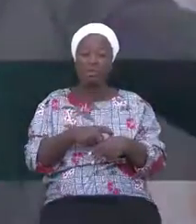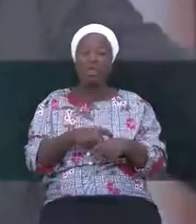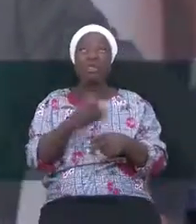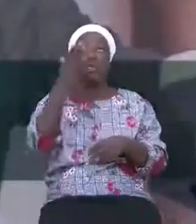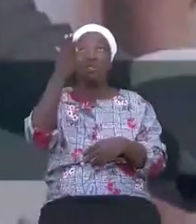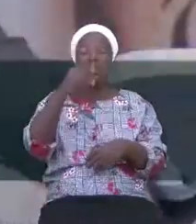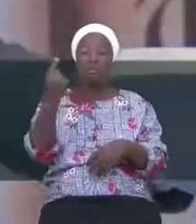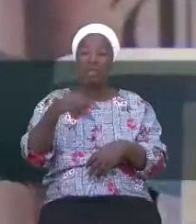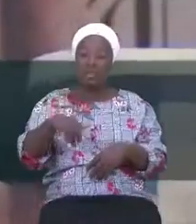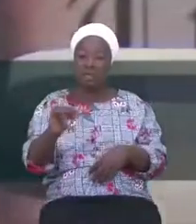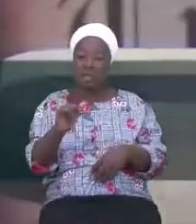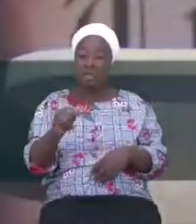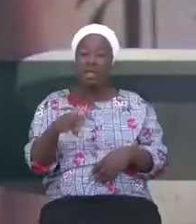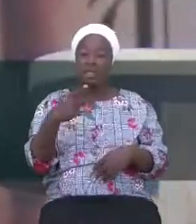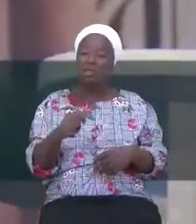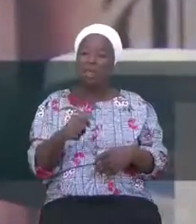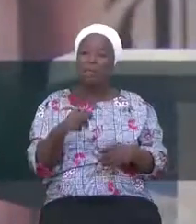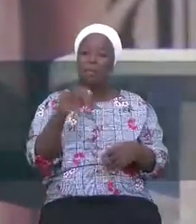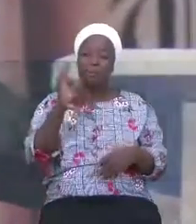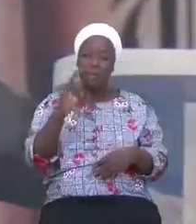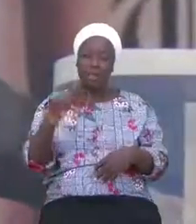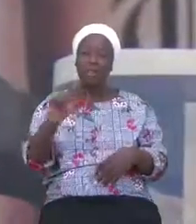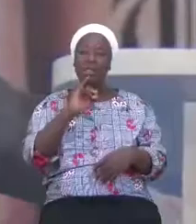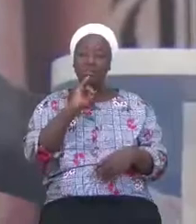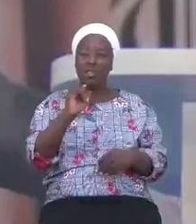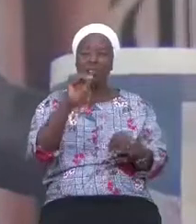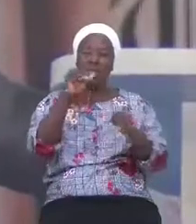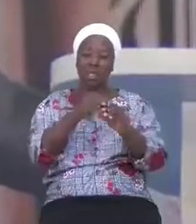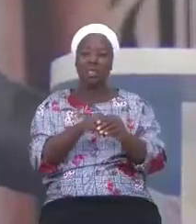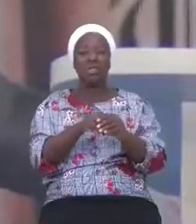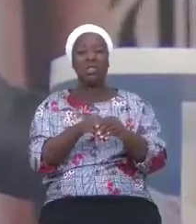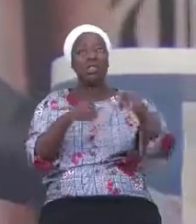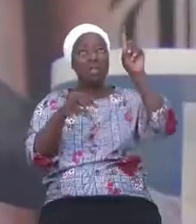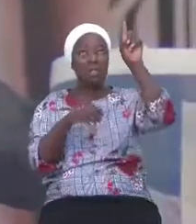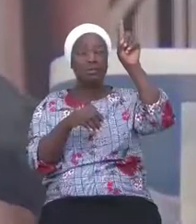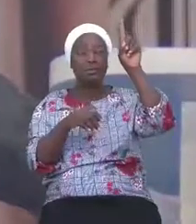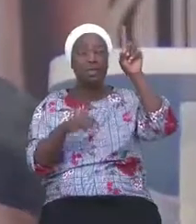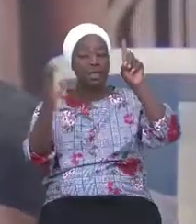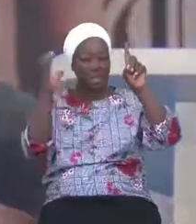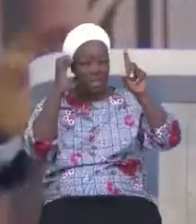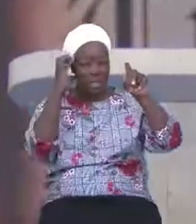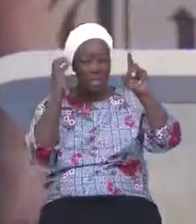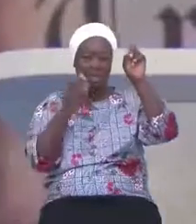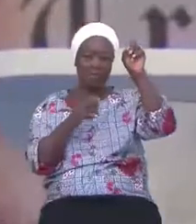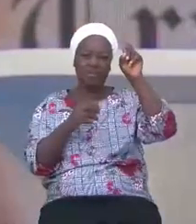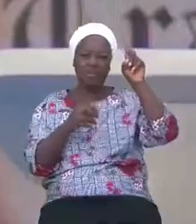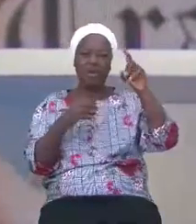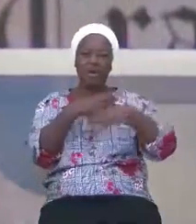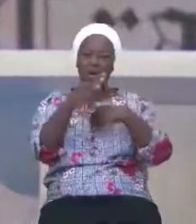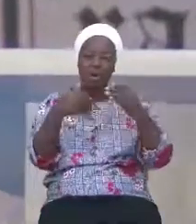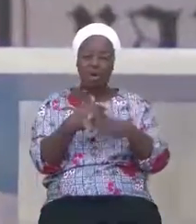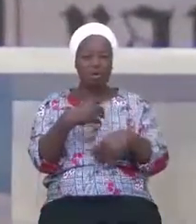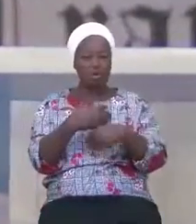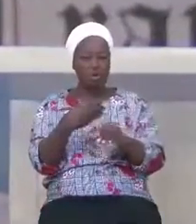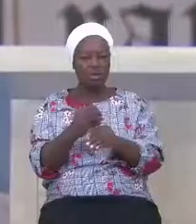éternellement, le message est en lui. Écoutez-le, toutes les créatures. » Troisième